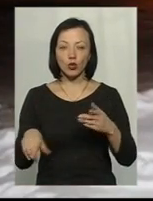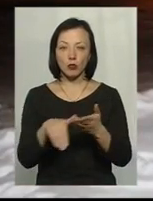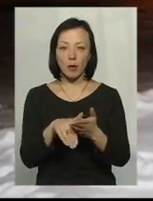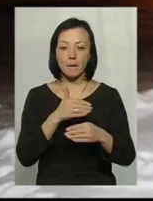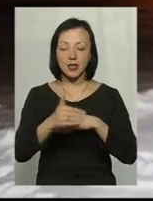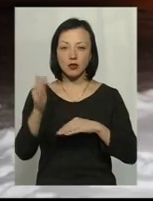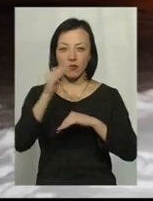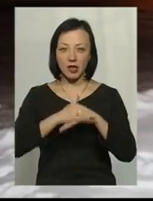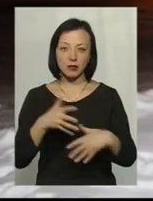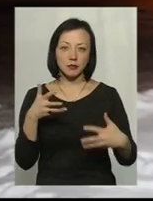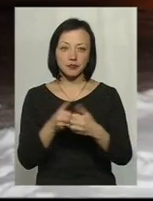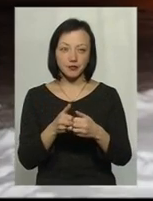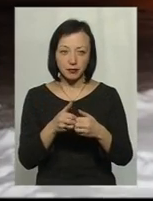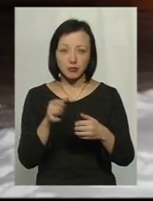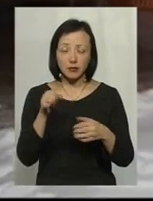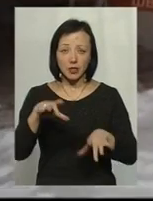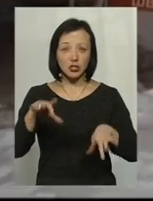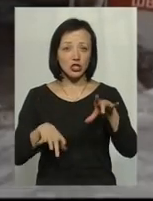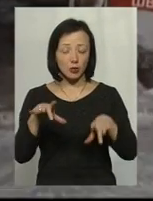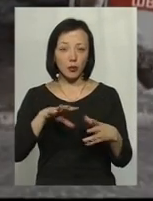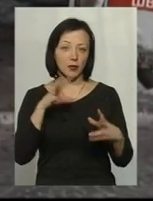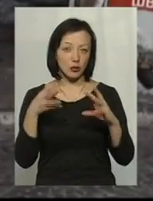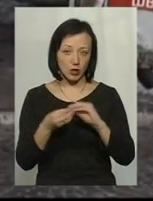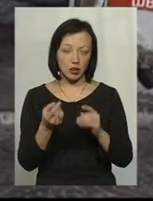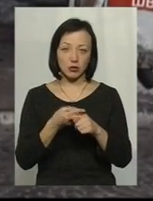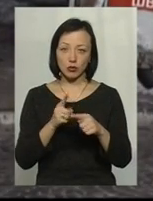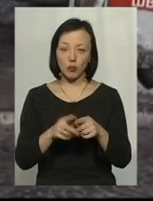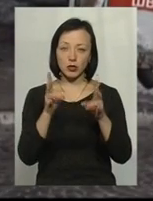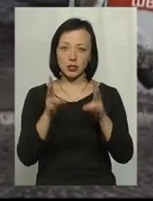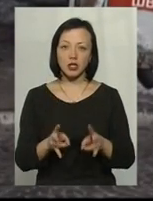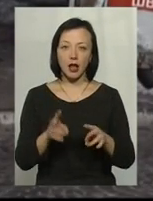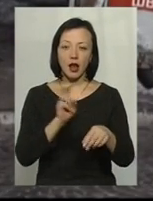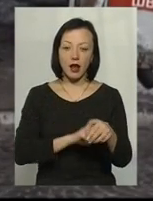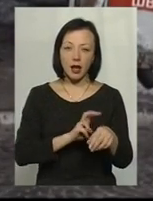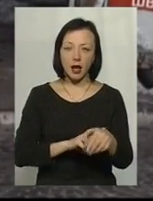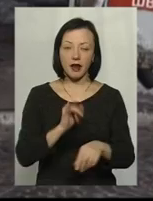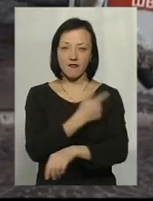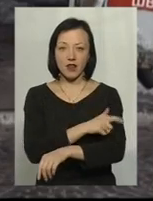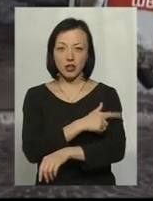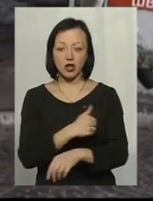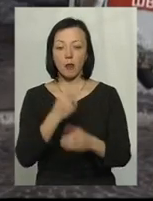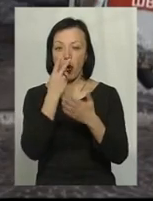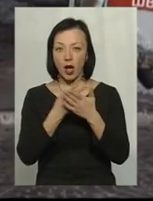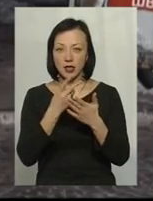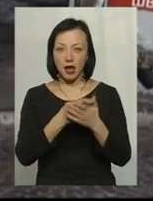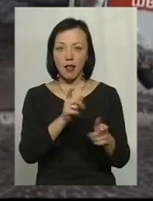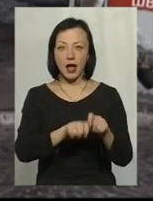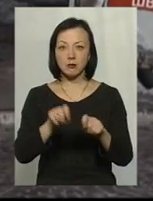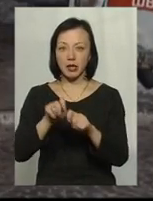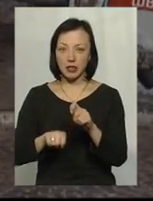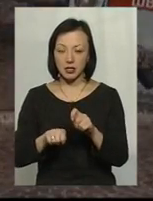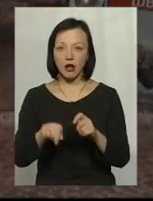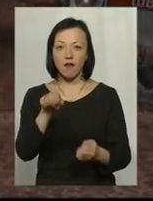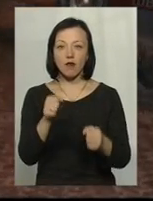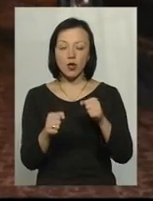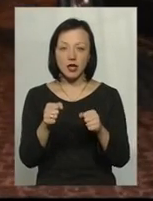швидка зіткнулася з позашляховиком. Унаслідок цього постраждали лікар та фельдшер. Як показала експертиза,